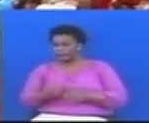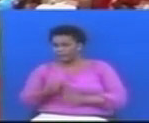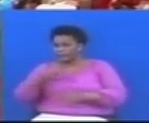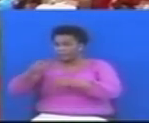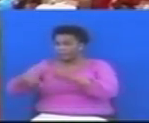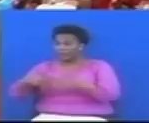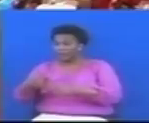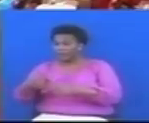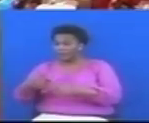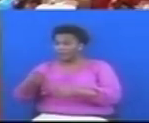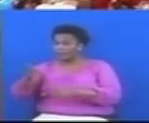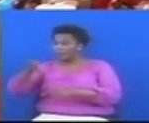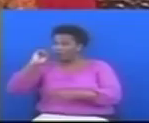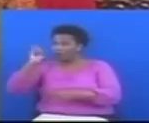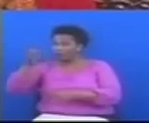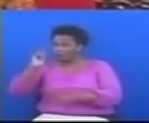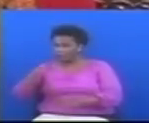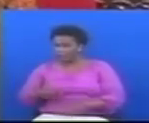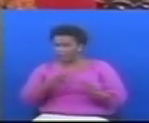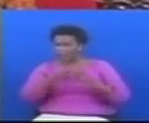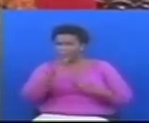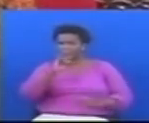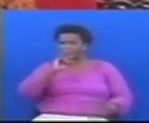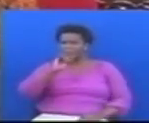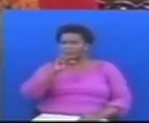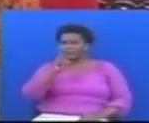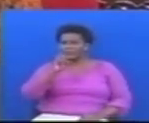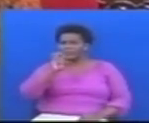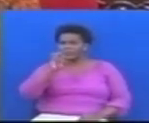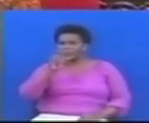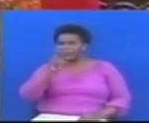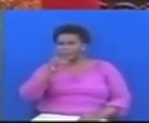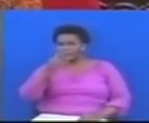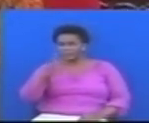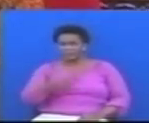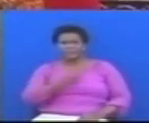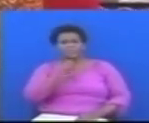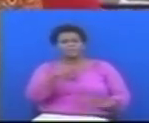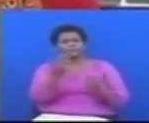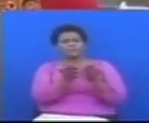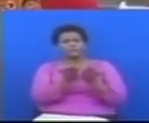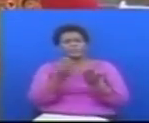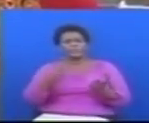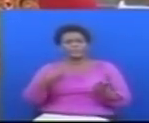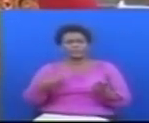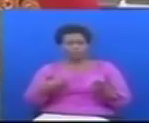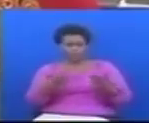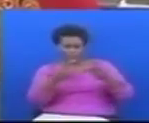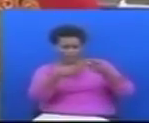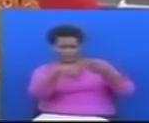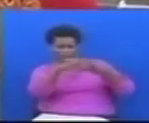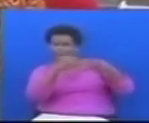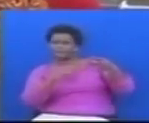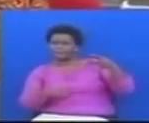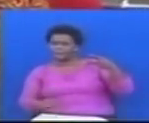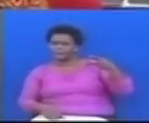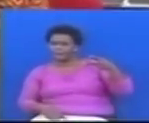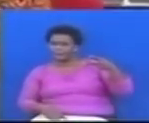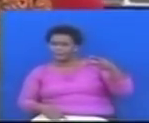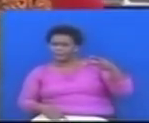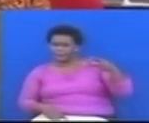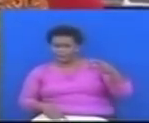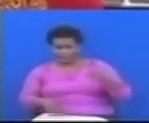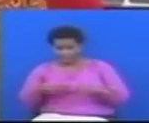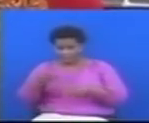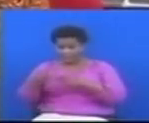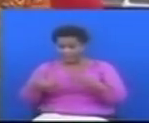field kwenye kata ya Idete, shule ya sekondari Matundu Hili na shule ya sekondari Kamwene ambapo mradi unapita